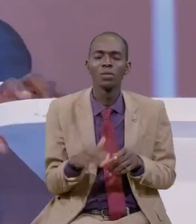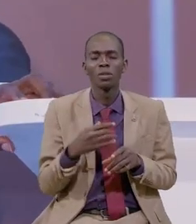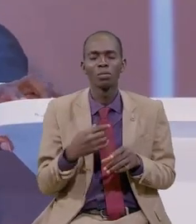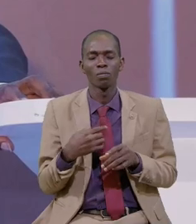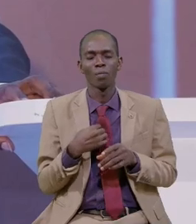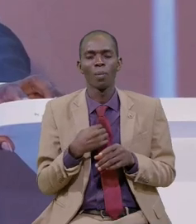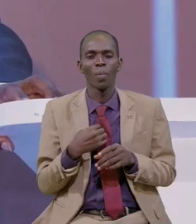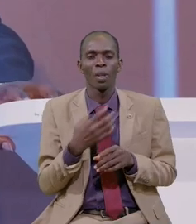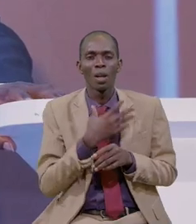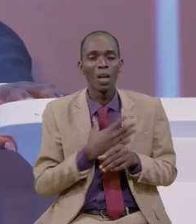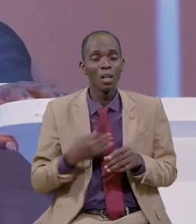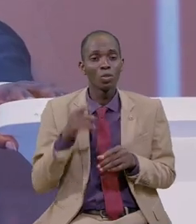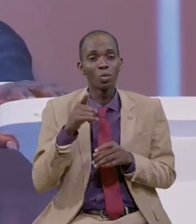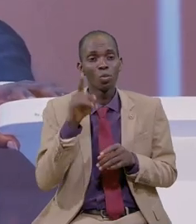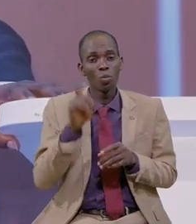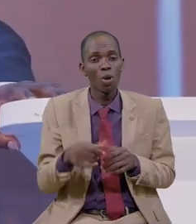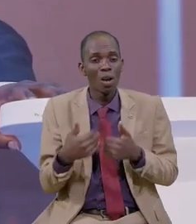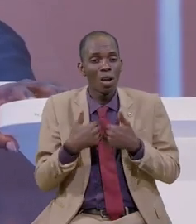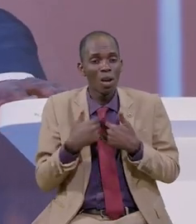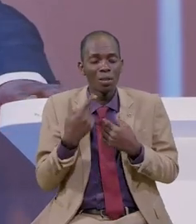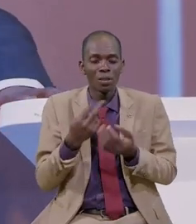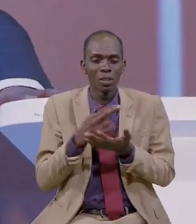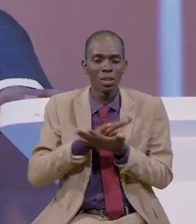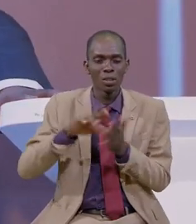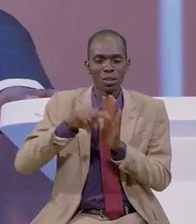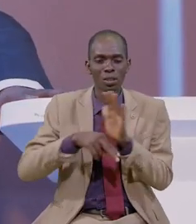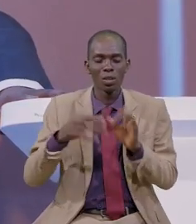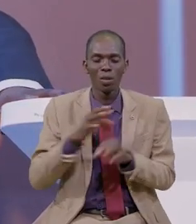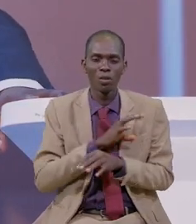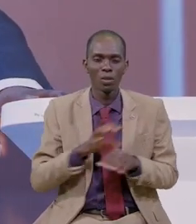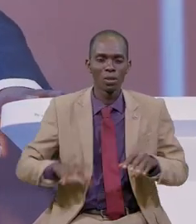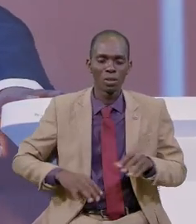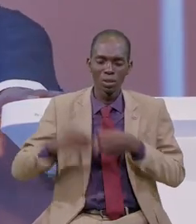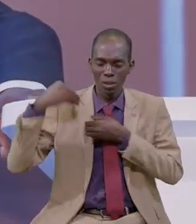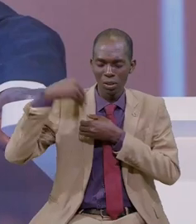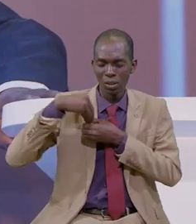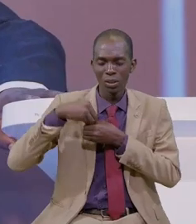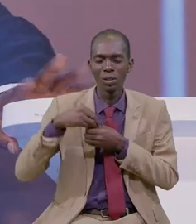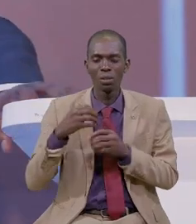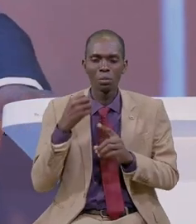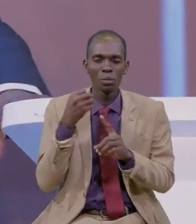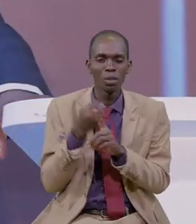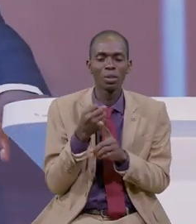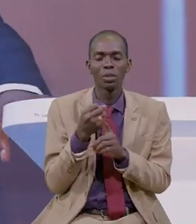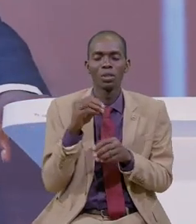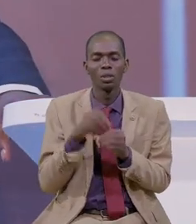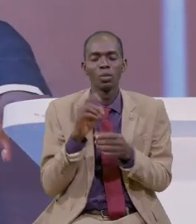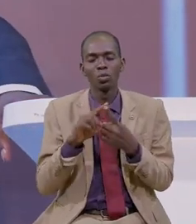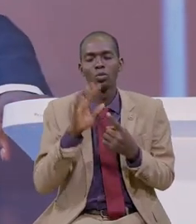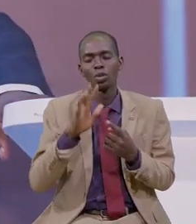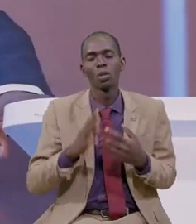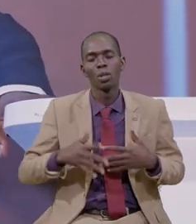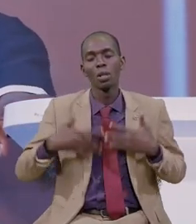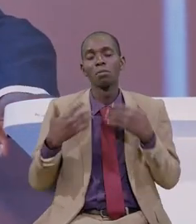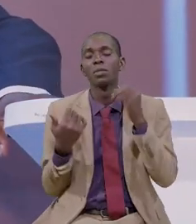au ciel et que tu dois avoir la justice de Christ qui t'est imputée, impartie dans ta vie? Tu dis oui,